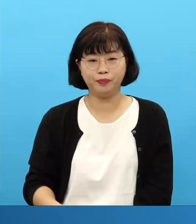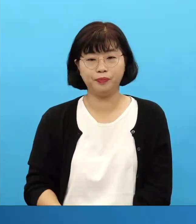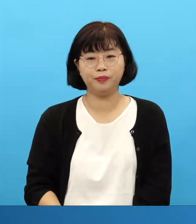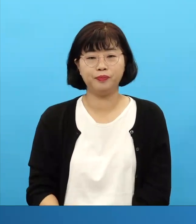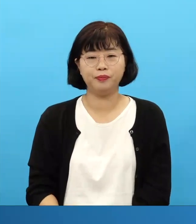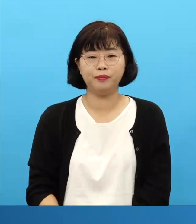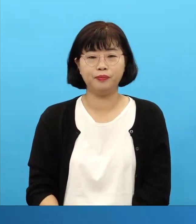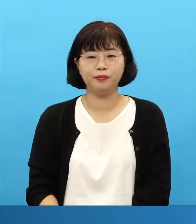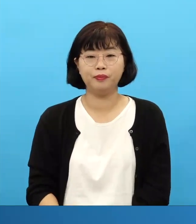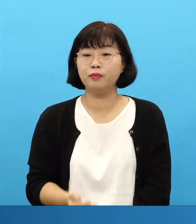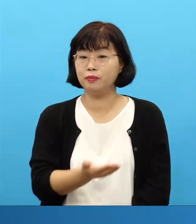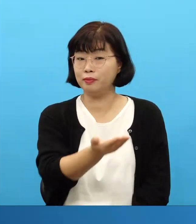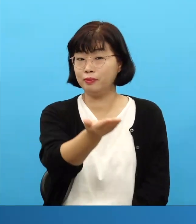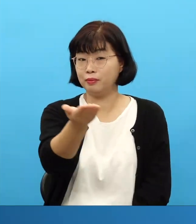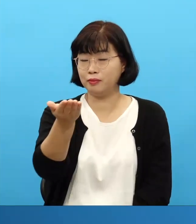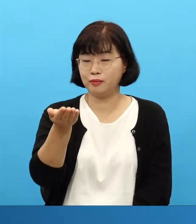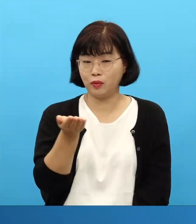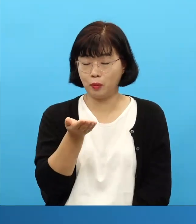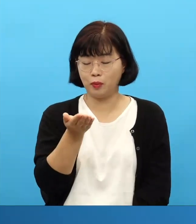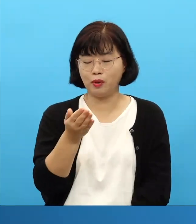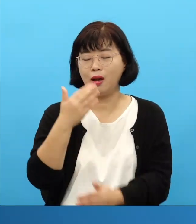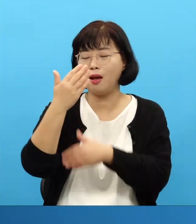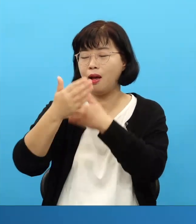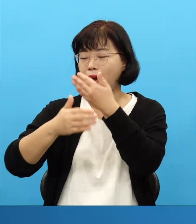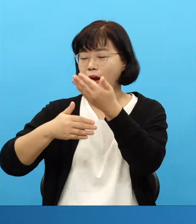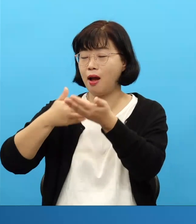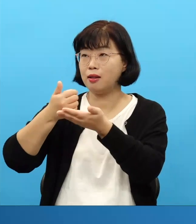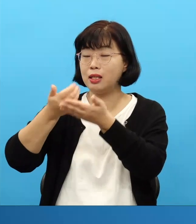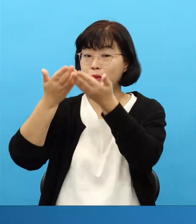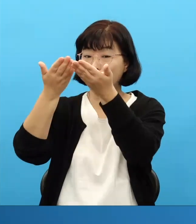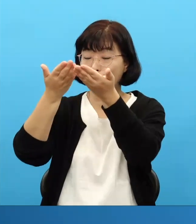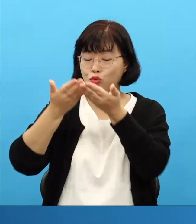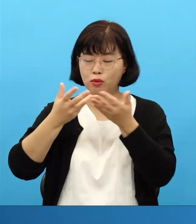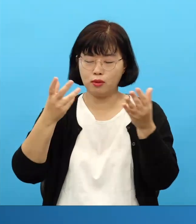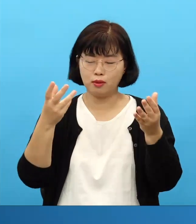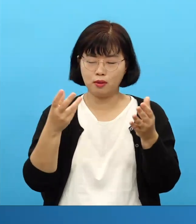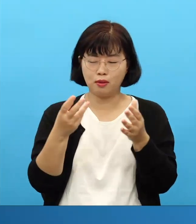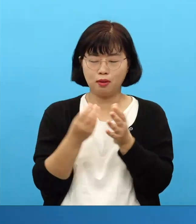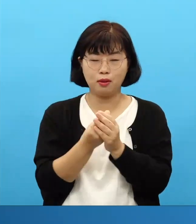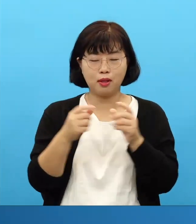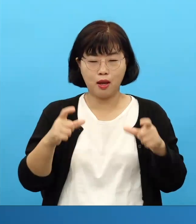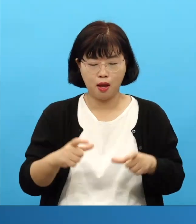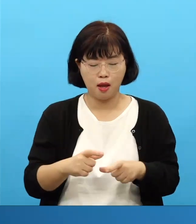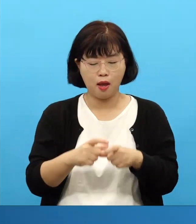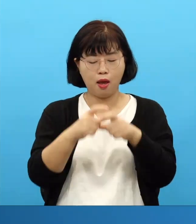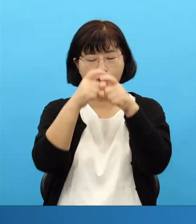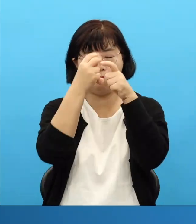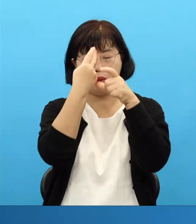여러분 안에 하나님 주시는 절대망대를 믿는다. That you must